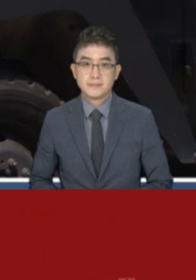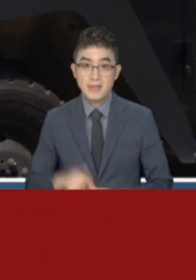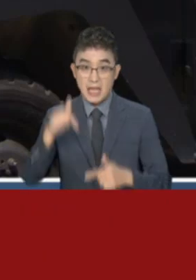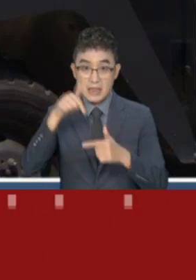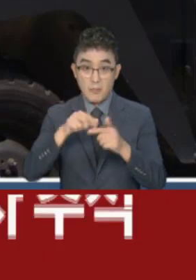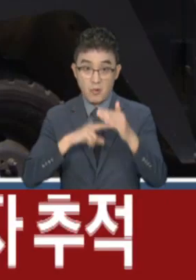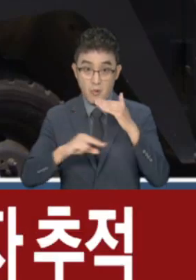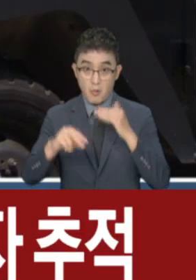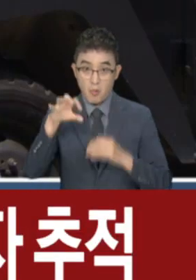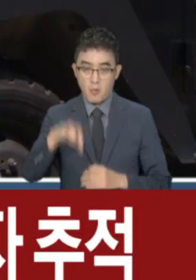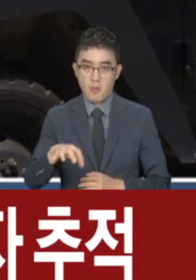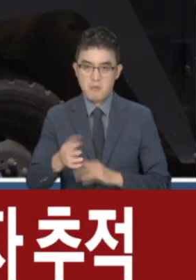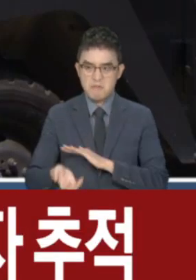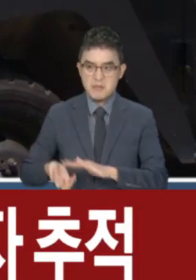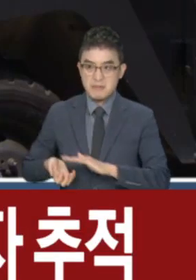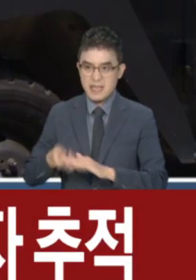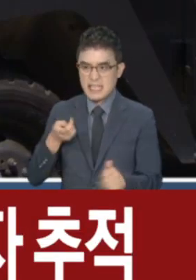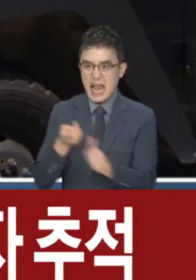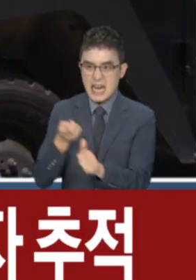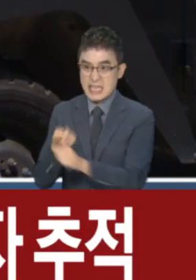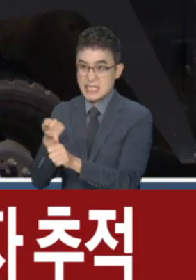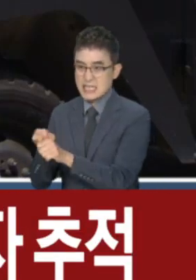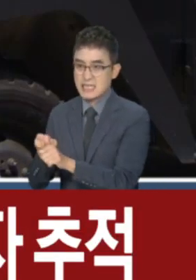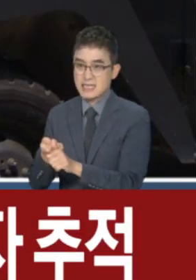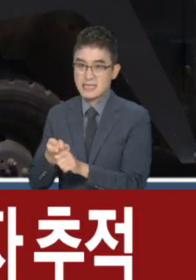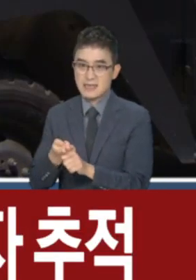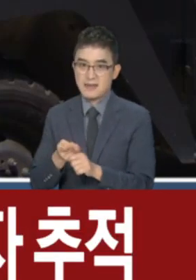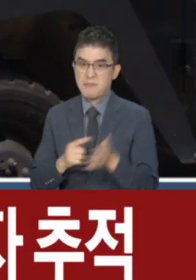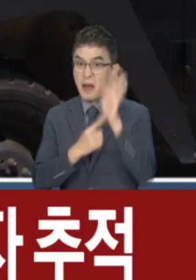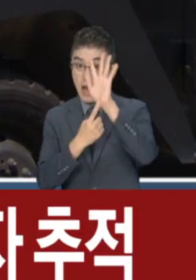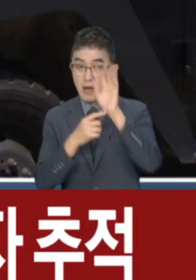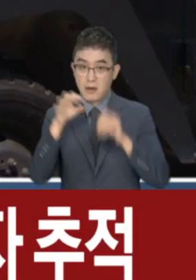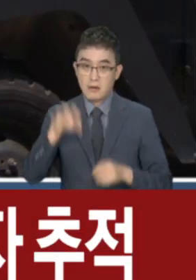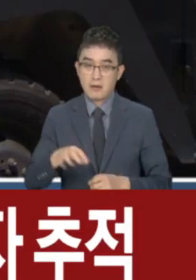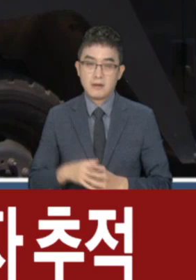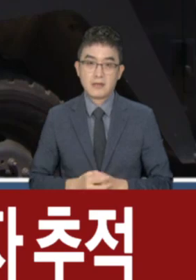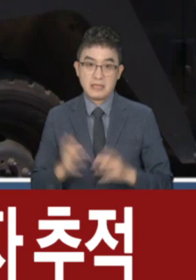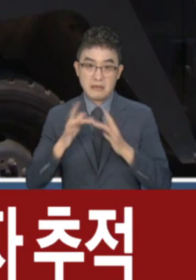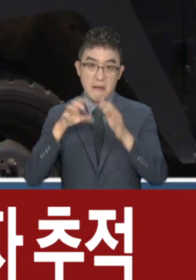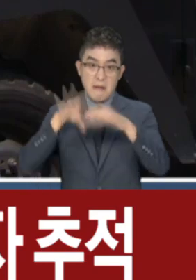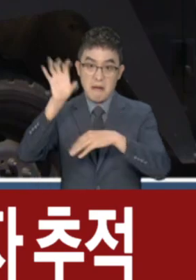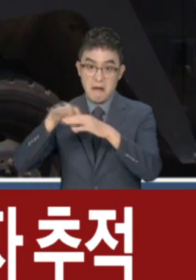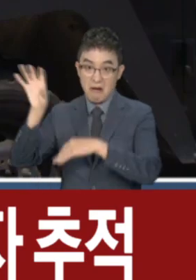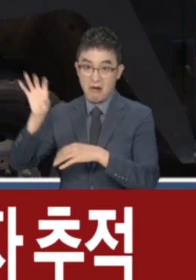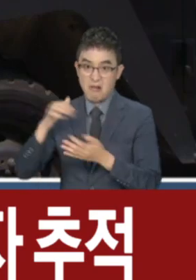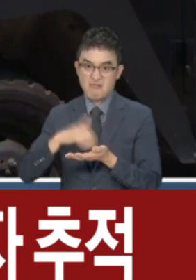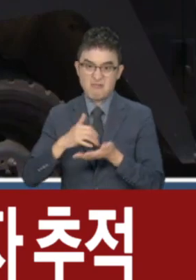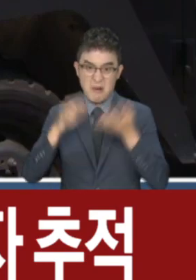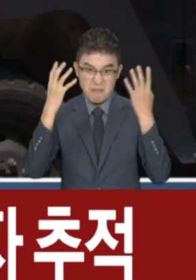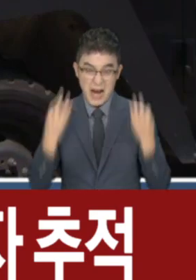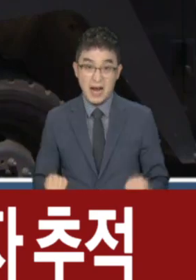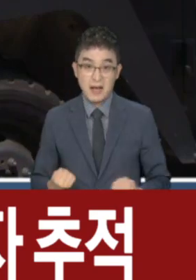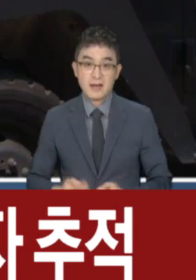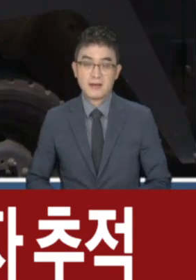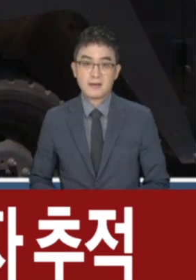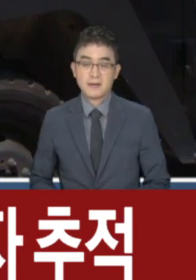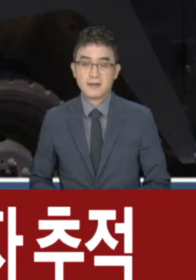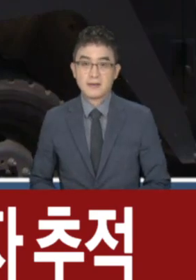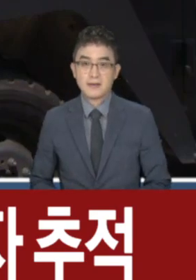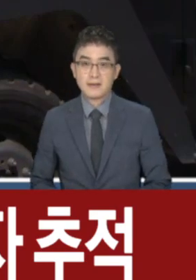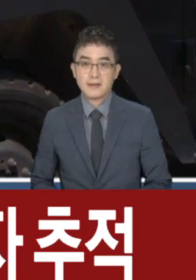강남역도 이른바 살인 예고글이 올라온 지역 중 하나인데요. 온라인상에 수십 건이 넘는 유사 게시글이 확산하고 있죠.